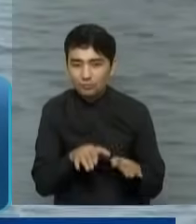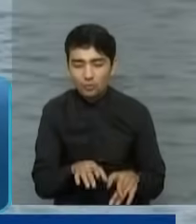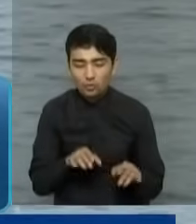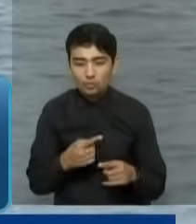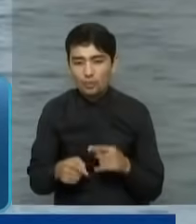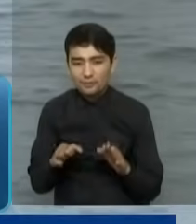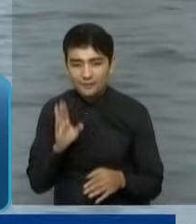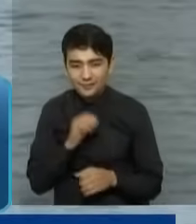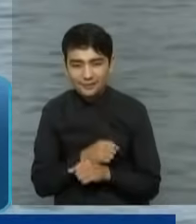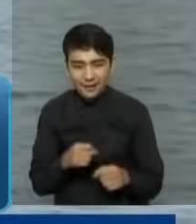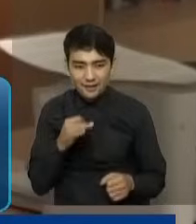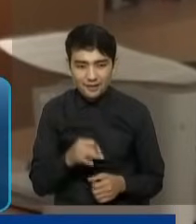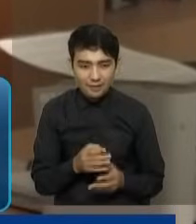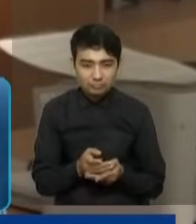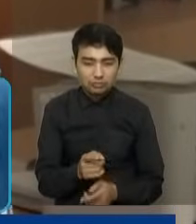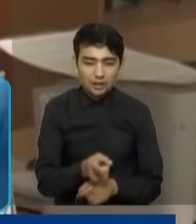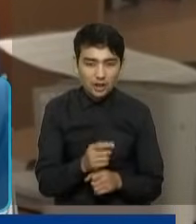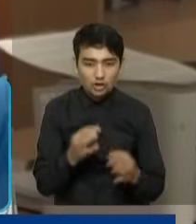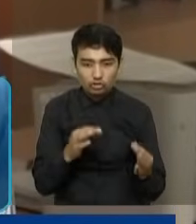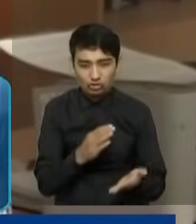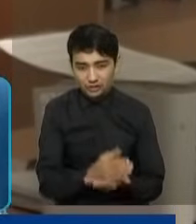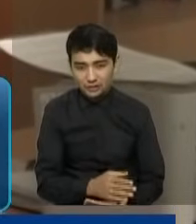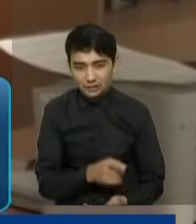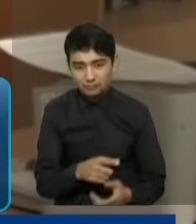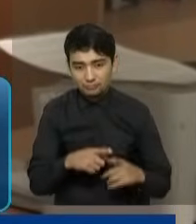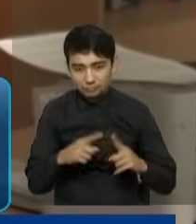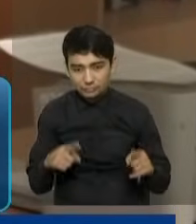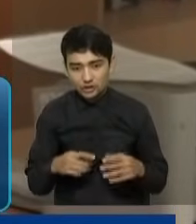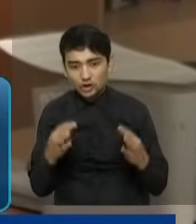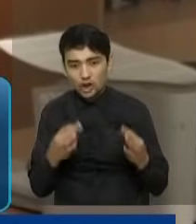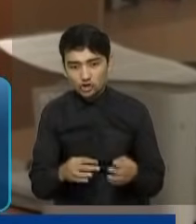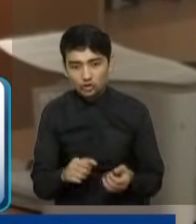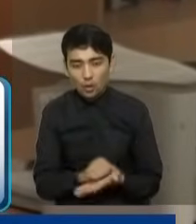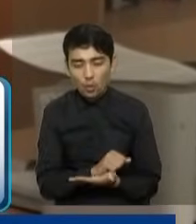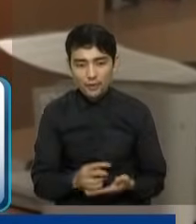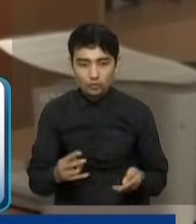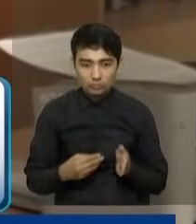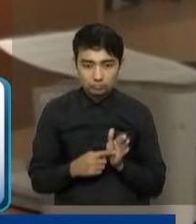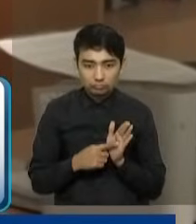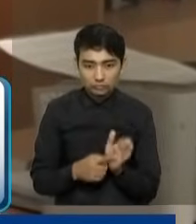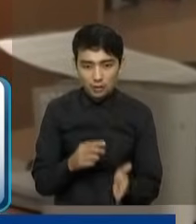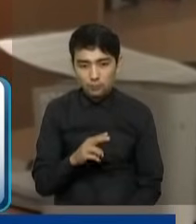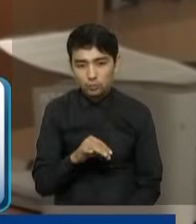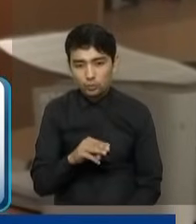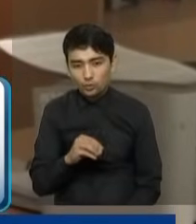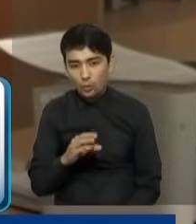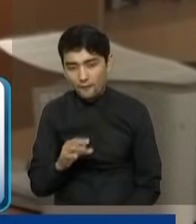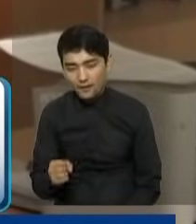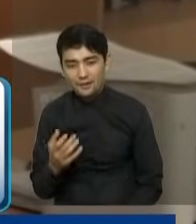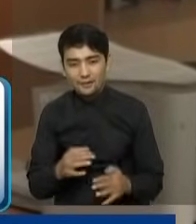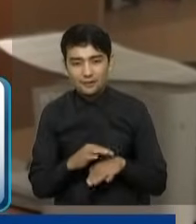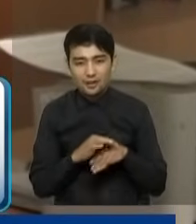промысловых рыбаков разрешение на лов. У человека всегда должна быть разрешительные документы. Или путевка, или разрешение на